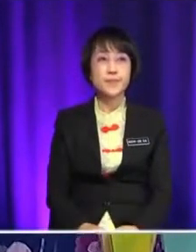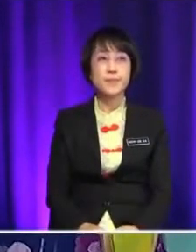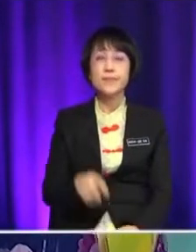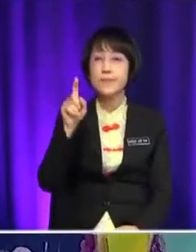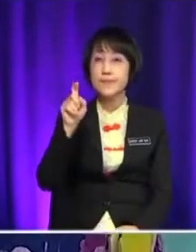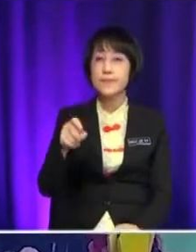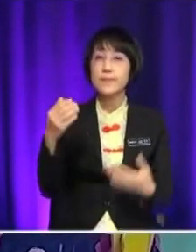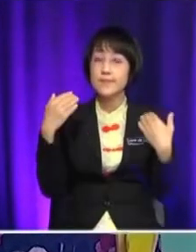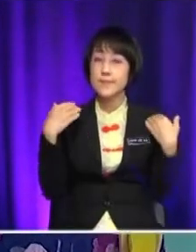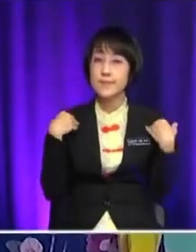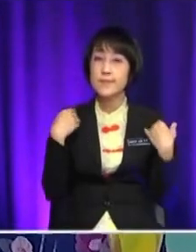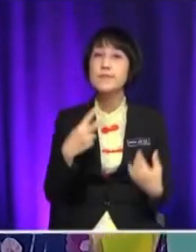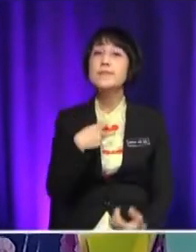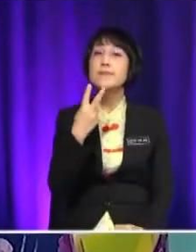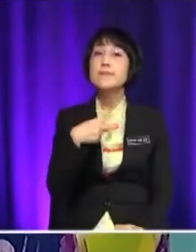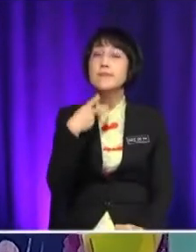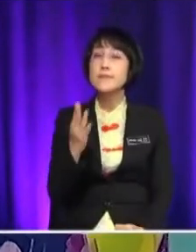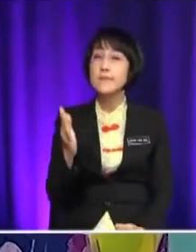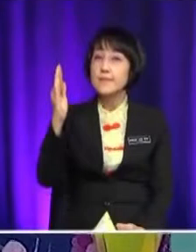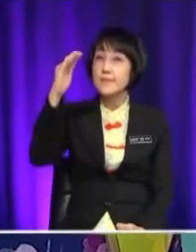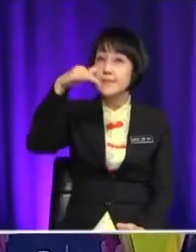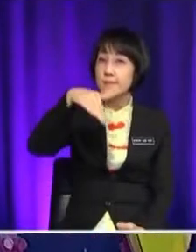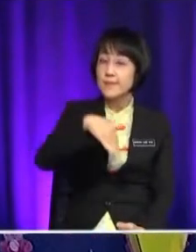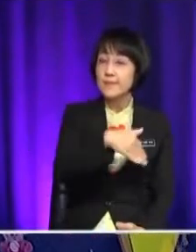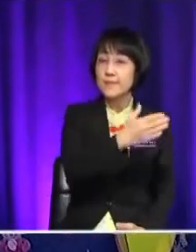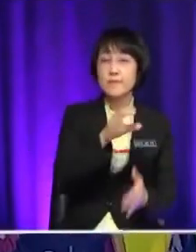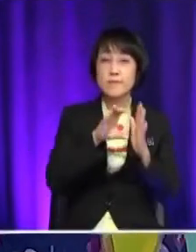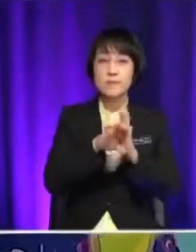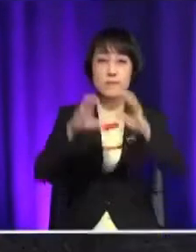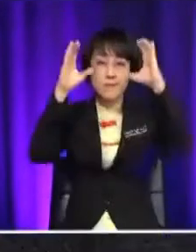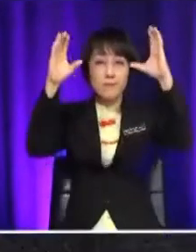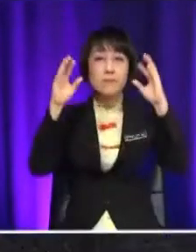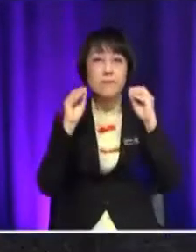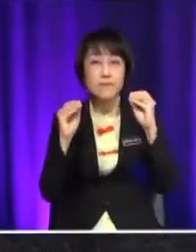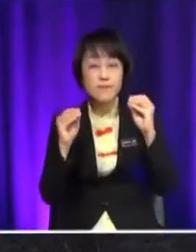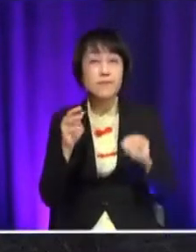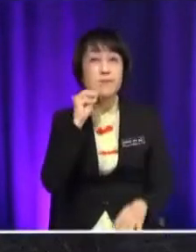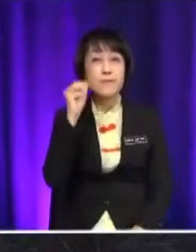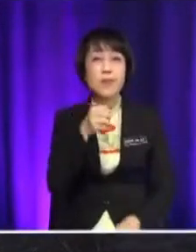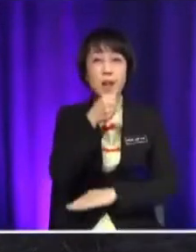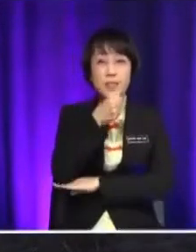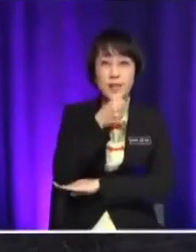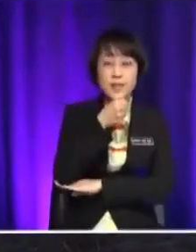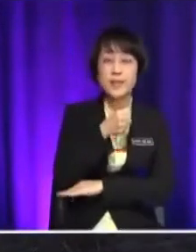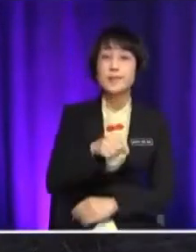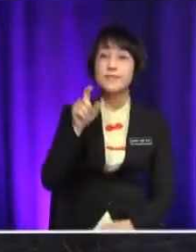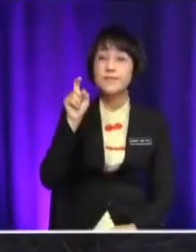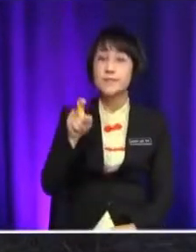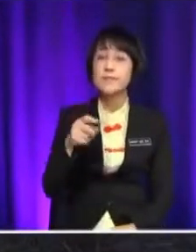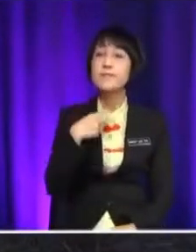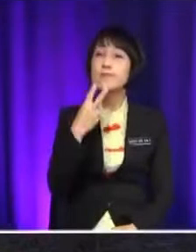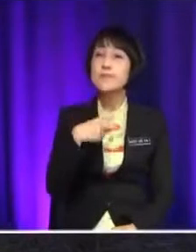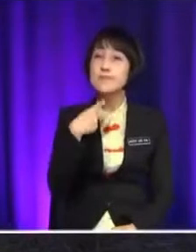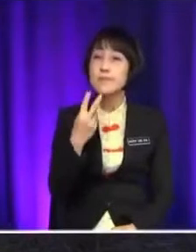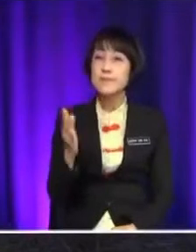ada turun naik nada. Saya mengajar sekalipun, ya. Mira menyampaikan maklumat sekalipun, mengacara dan apa saja